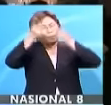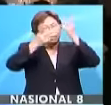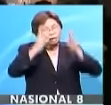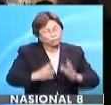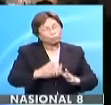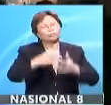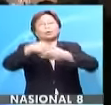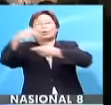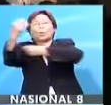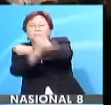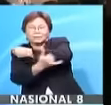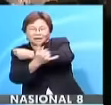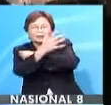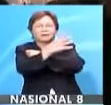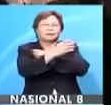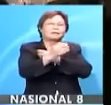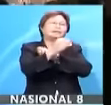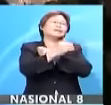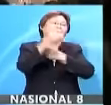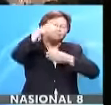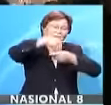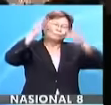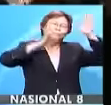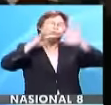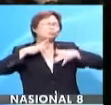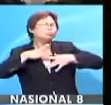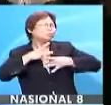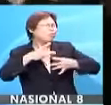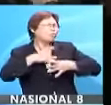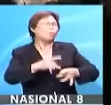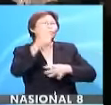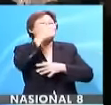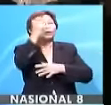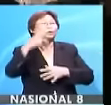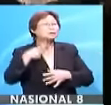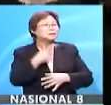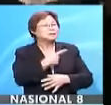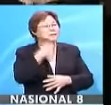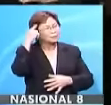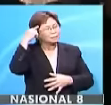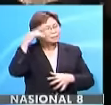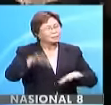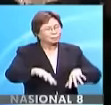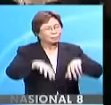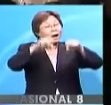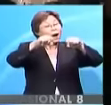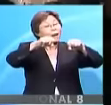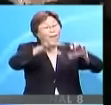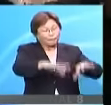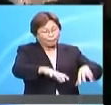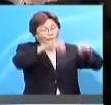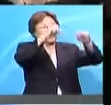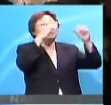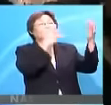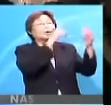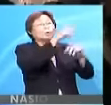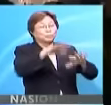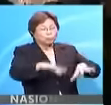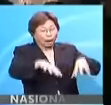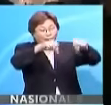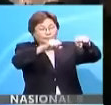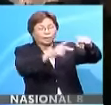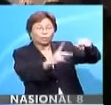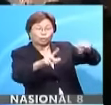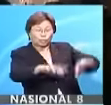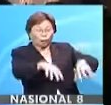daripada luar negara dan juga dalam negara. Kerana kita mengangkat Citrawarna at Kuala Lumpur ini